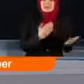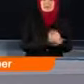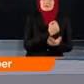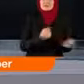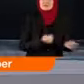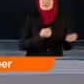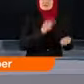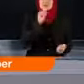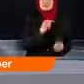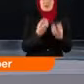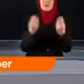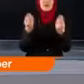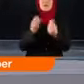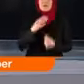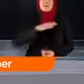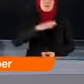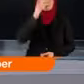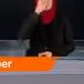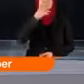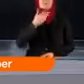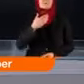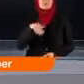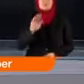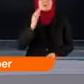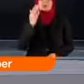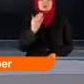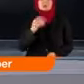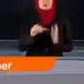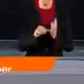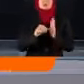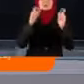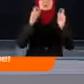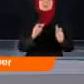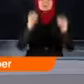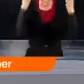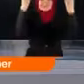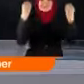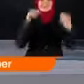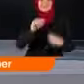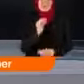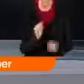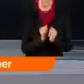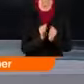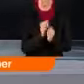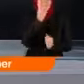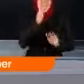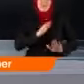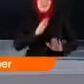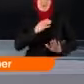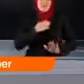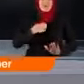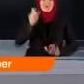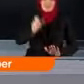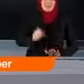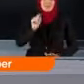kalabalıktan bir nebze olsun çekinmiyorlar Şişli'de Trafik ışıklarında bebeğe bekleyen bir anne de kendisine kurulan tuzağa çok geç